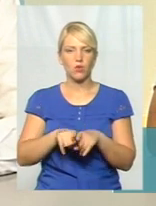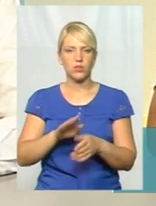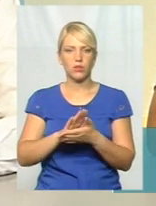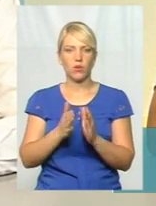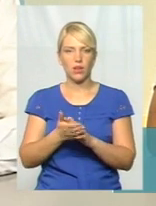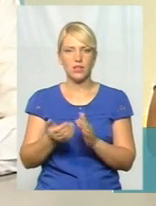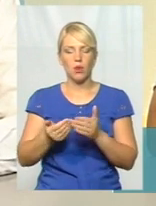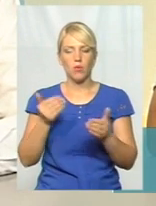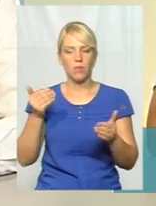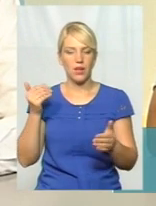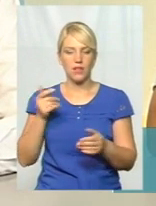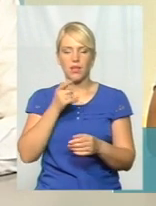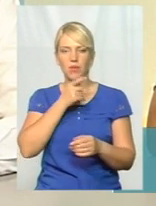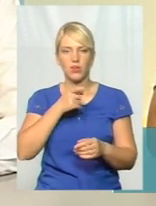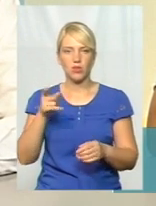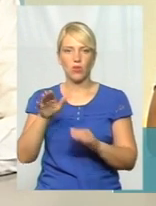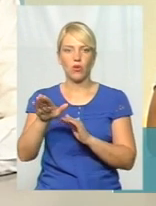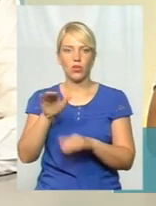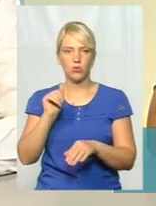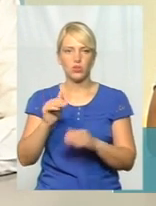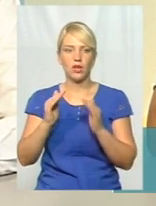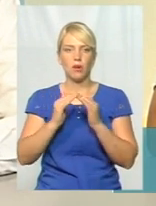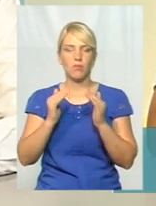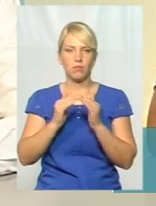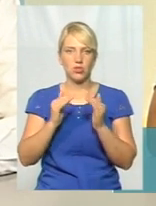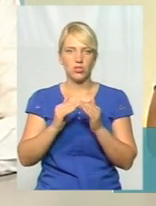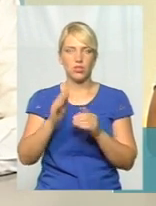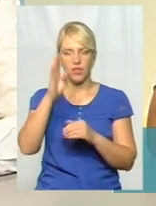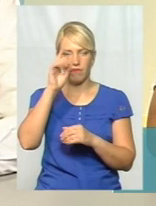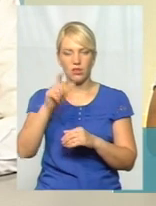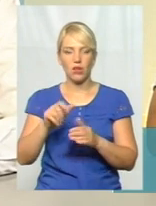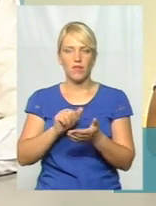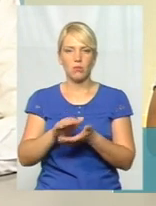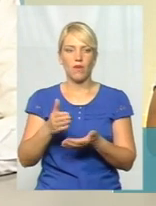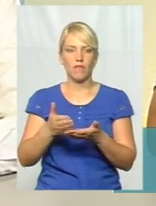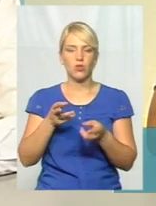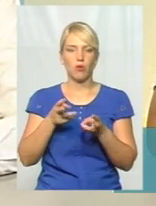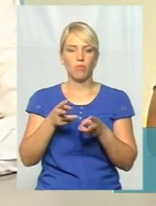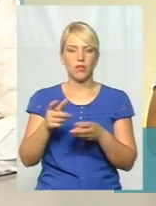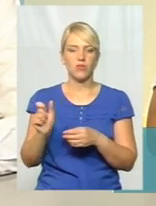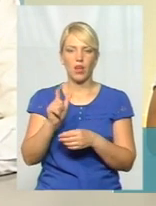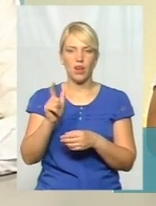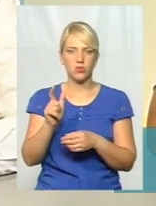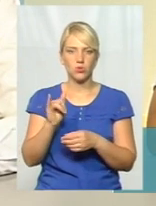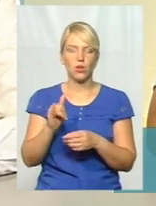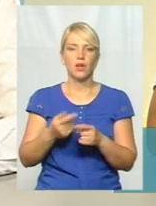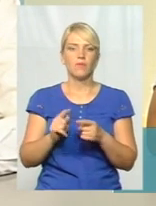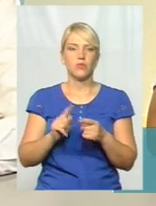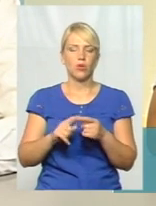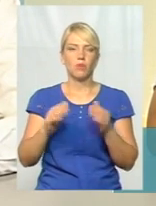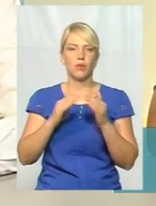періоди, орендуючи певне приміщення, він відмовився від опалювання газом даного приміщення, тому що дуже дорого. Сьогодні в